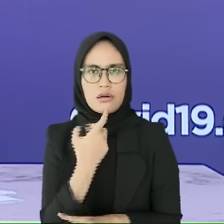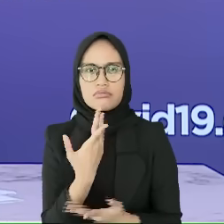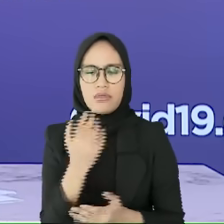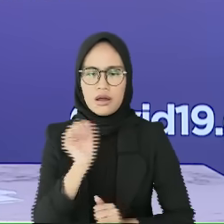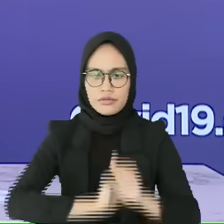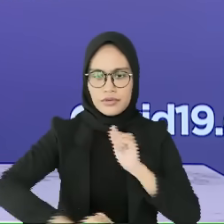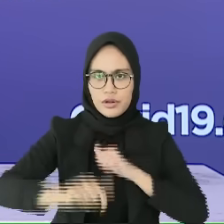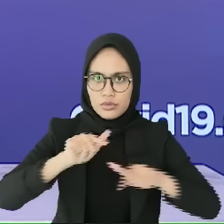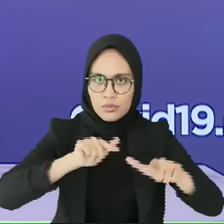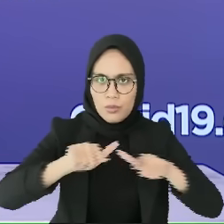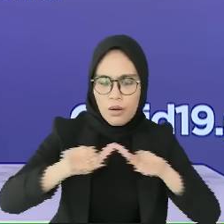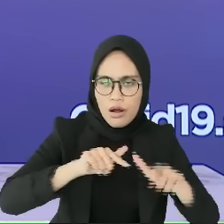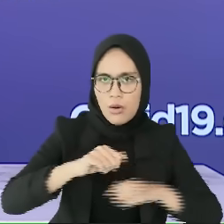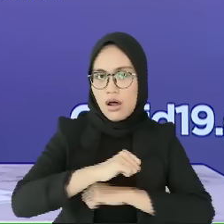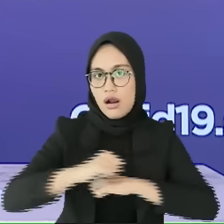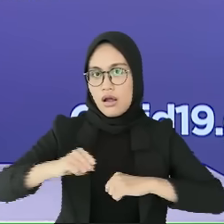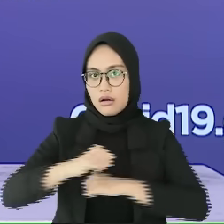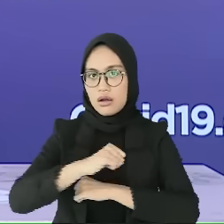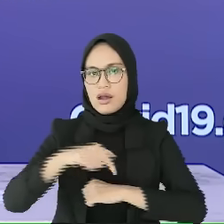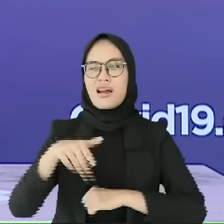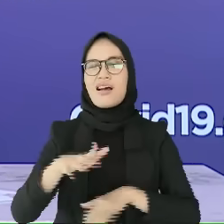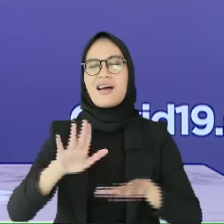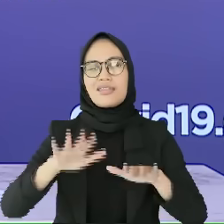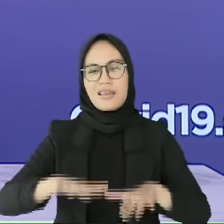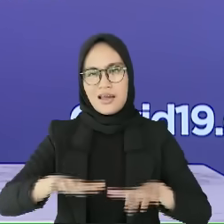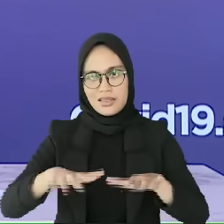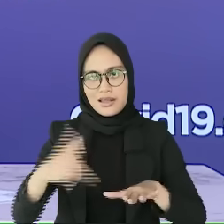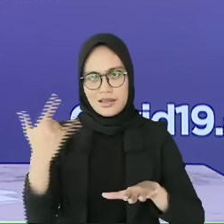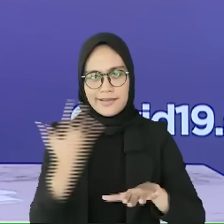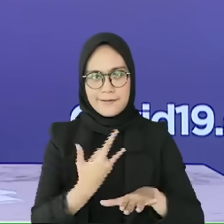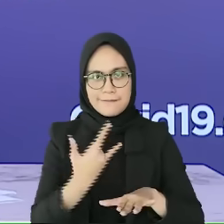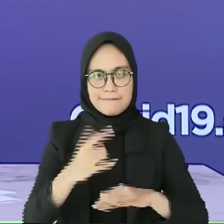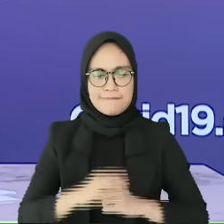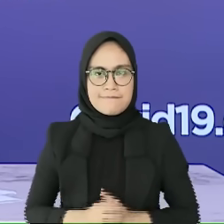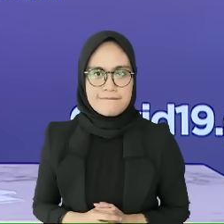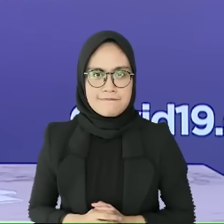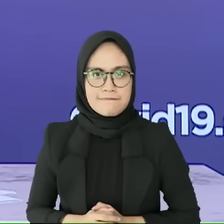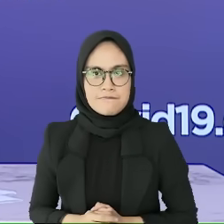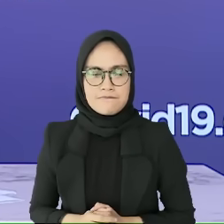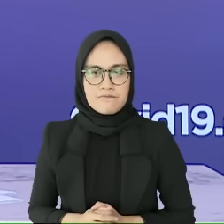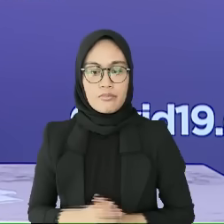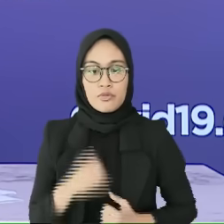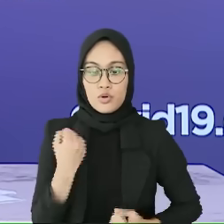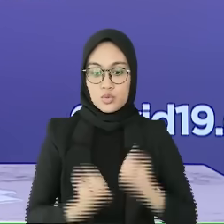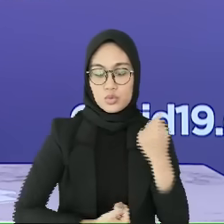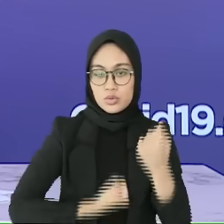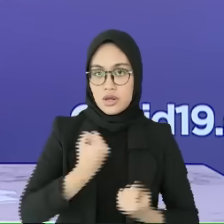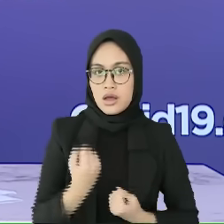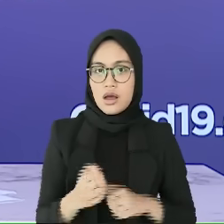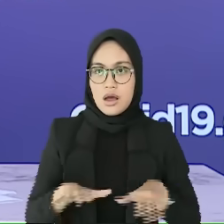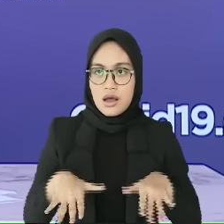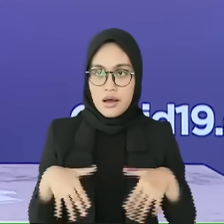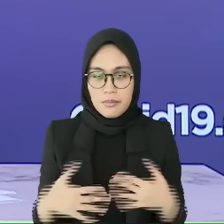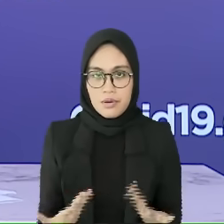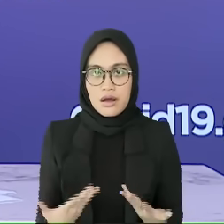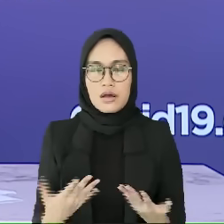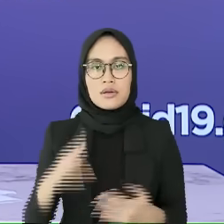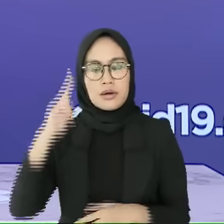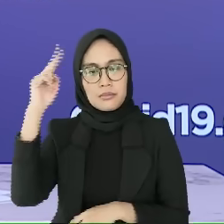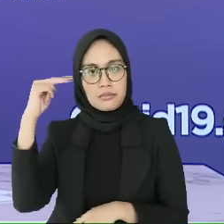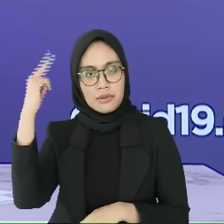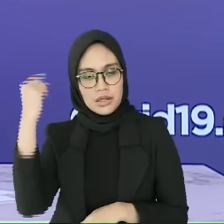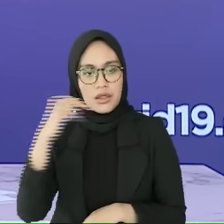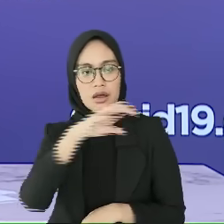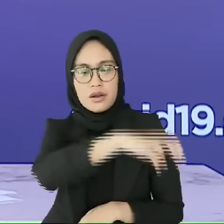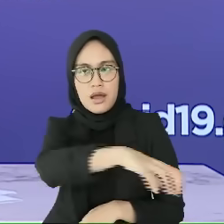dan intervensi khusus terhadap aktivitas tersebut. Salah satu upaya yang dapat dilakukan ialah pemerintah